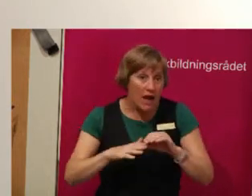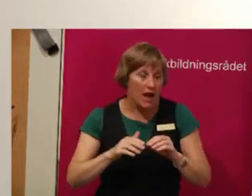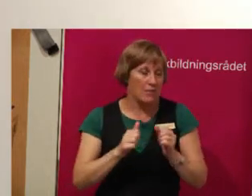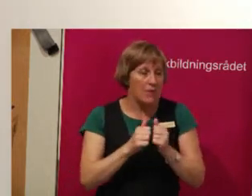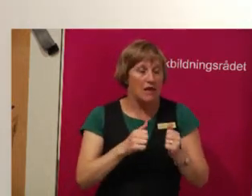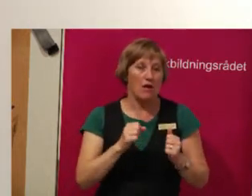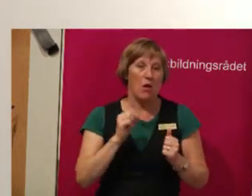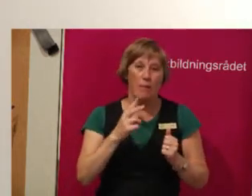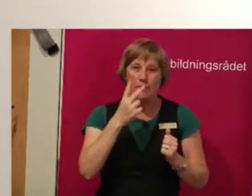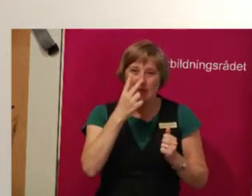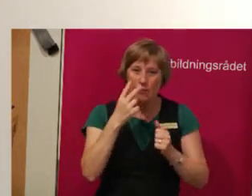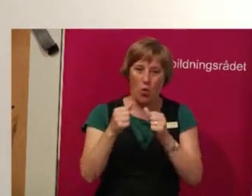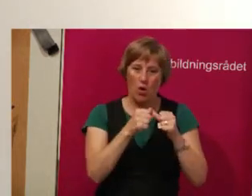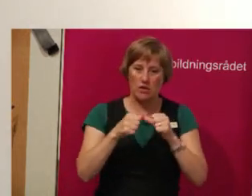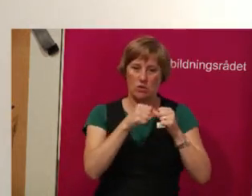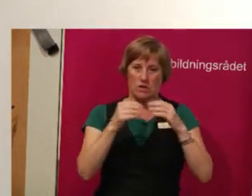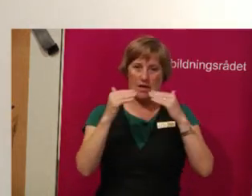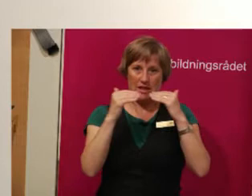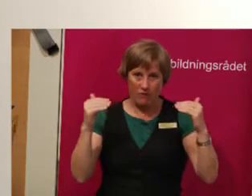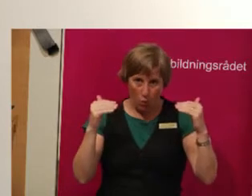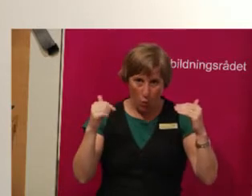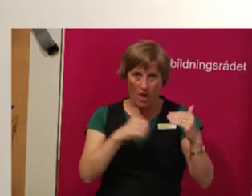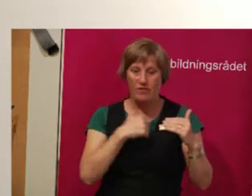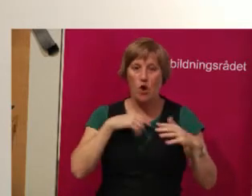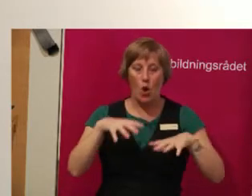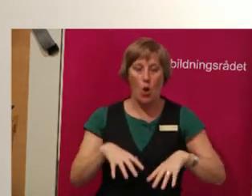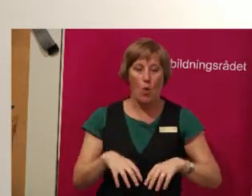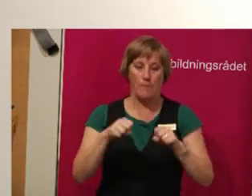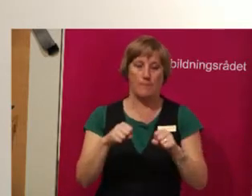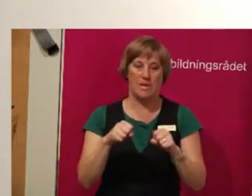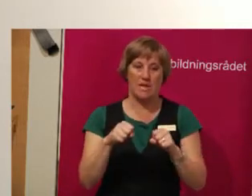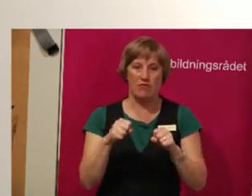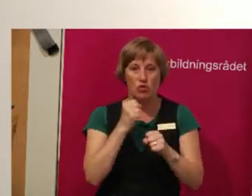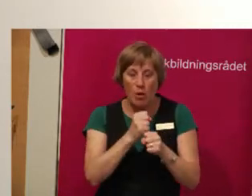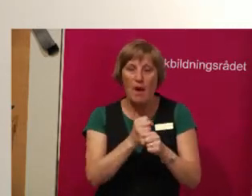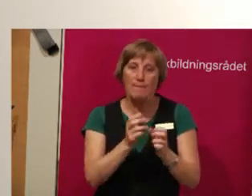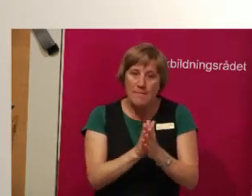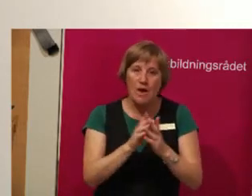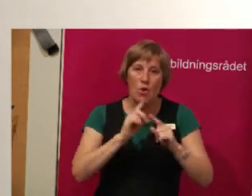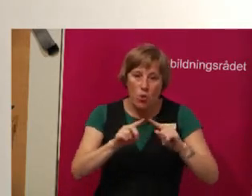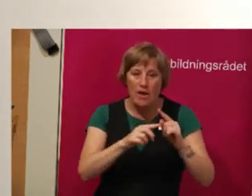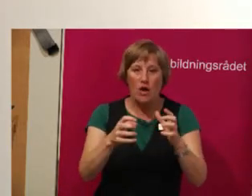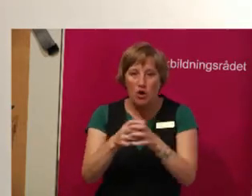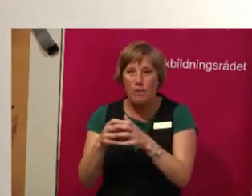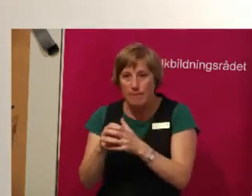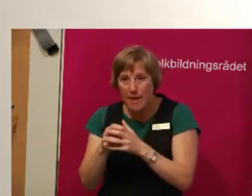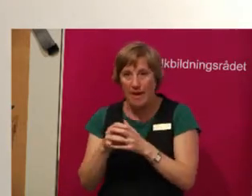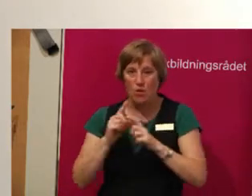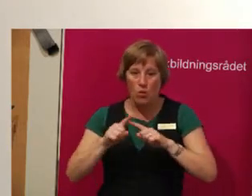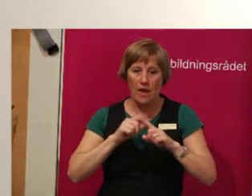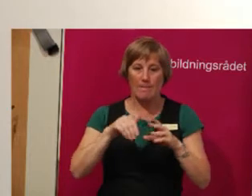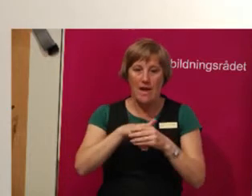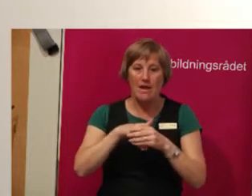om man går upp i en organisatorisk nivå så har vi en uppgift att fylla där man får jobba med olika grupper, olika medlemsorganisationer som får möta varandra på